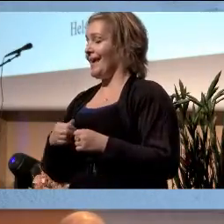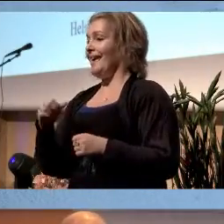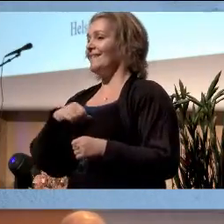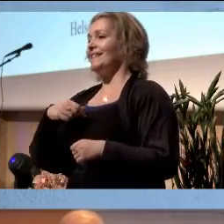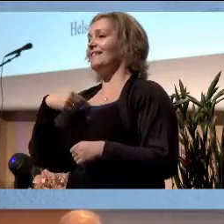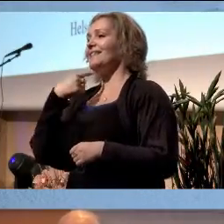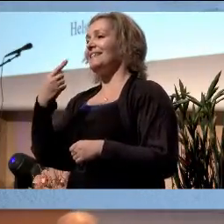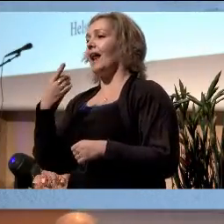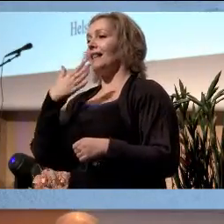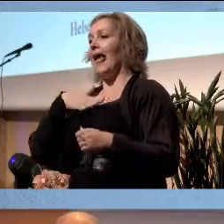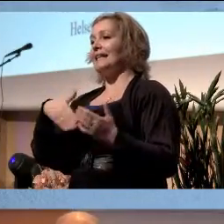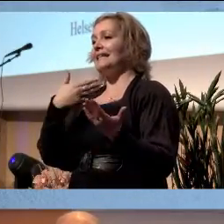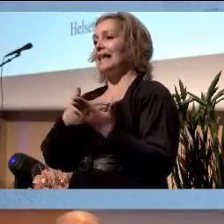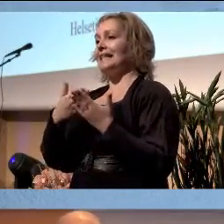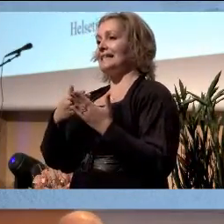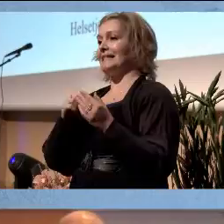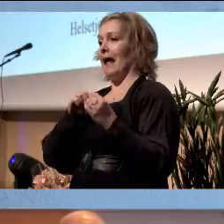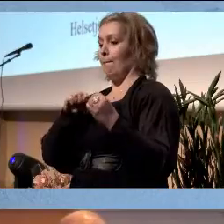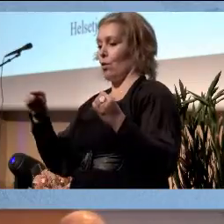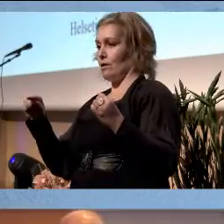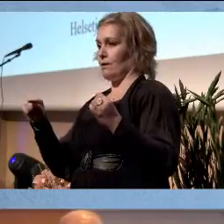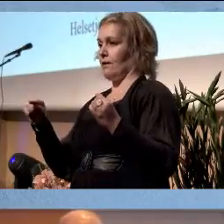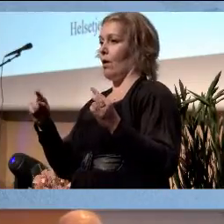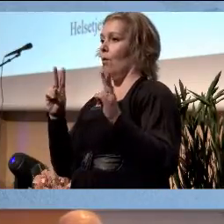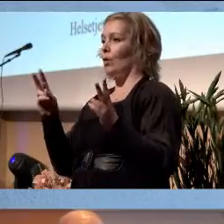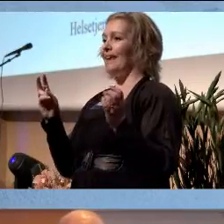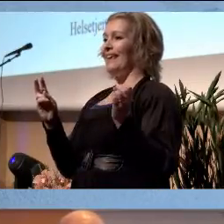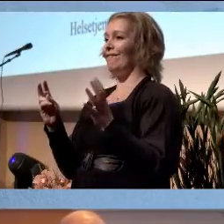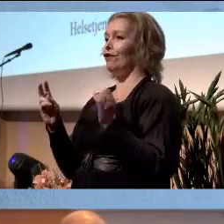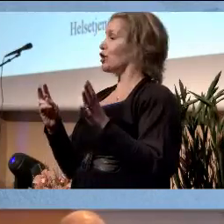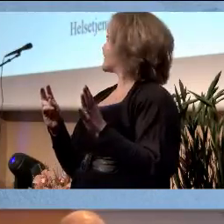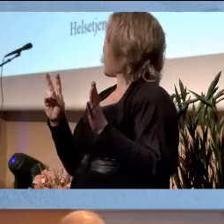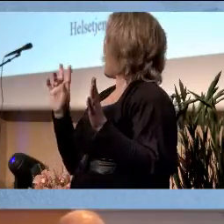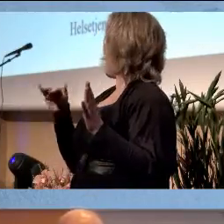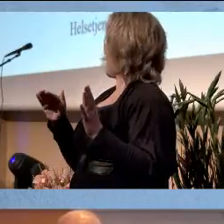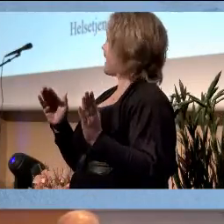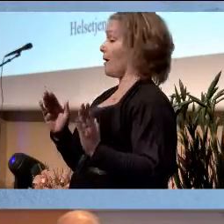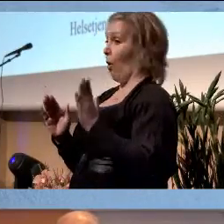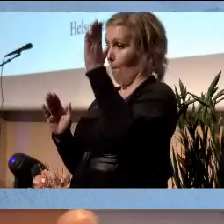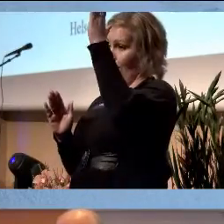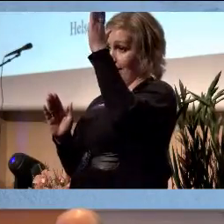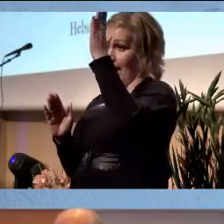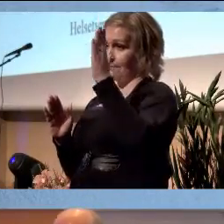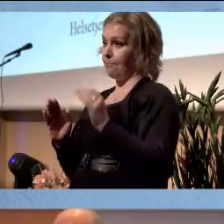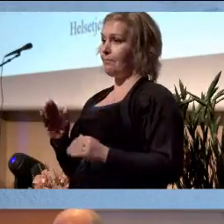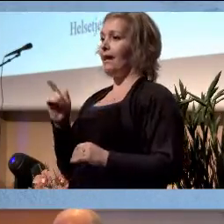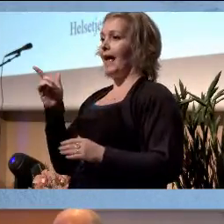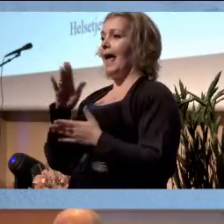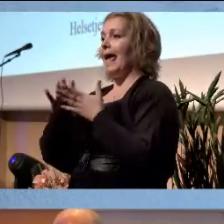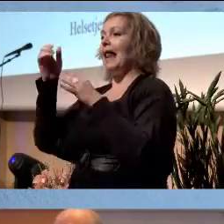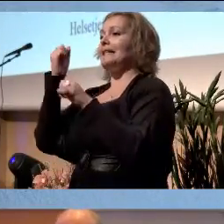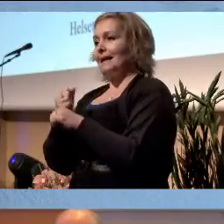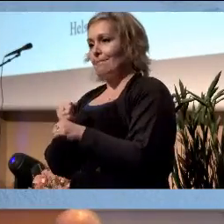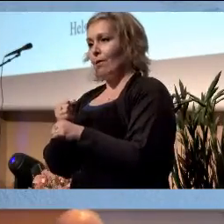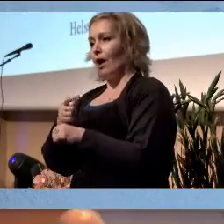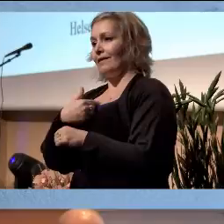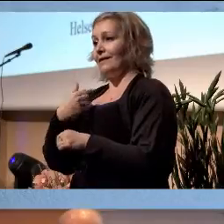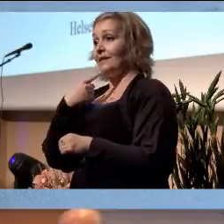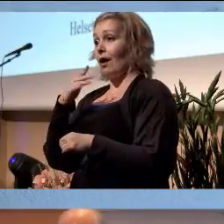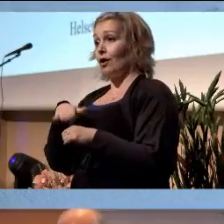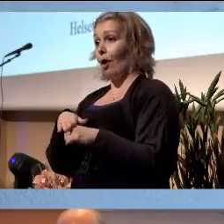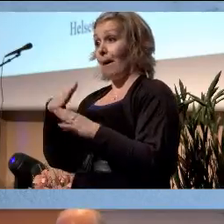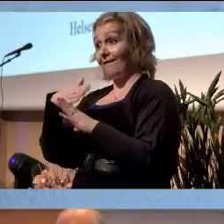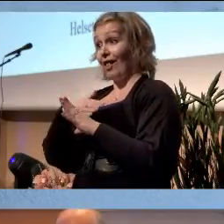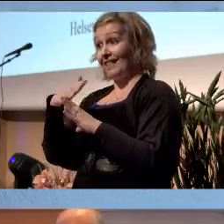Hvis vi sier at helsetjenesten bortover her, og brukerinnflytelsen oppover her, så jeg helt sikker på at når vi